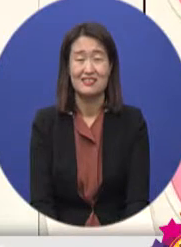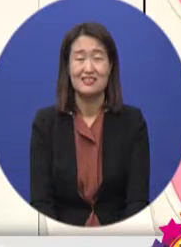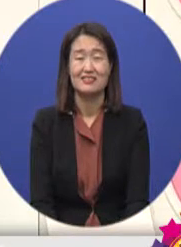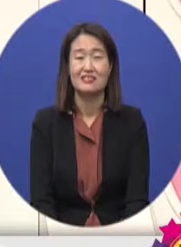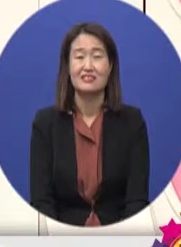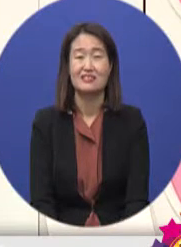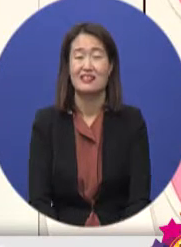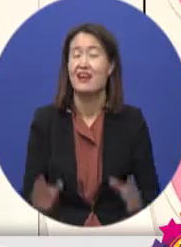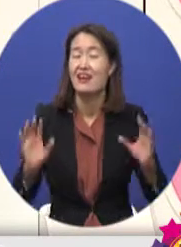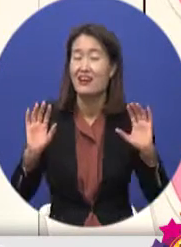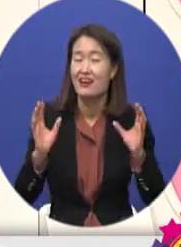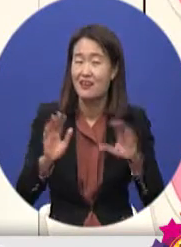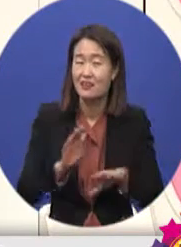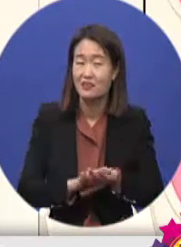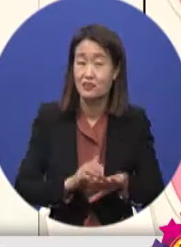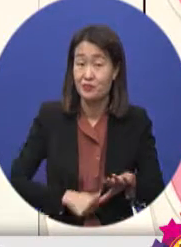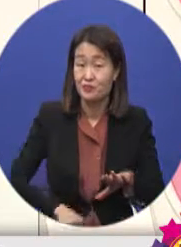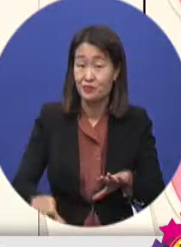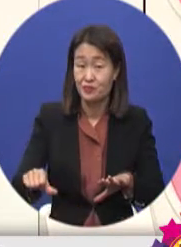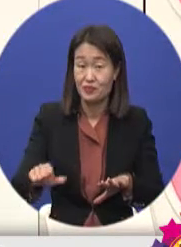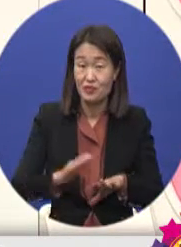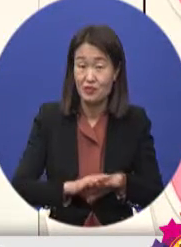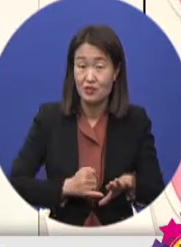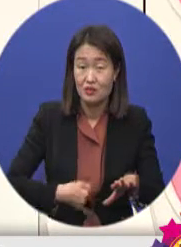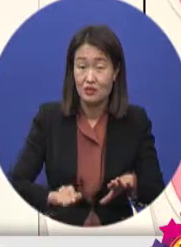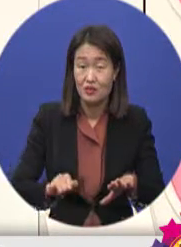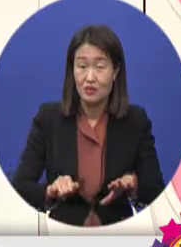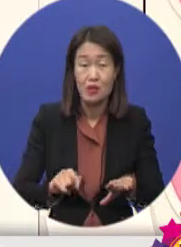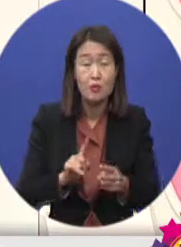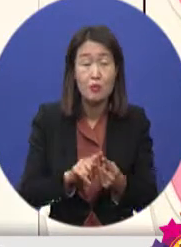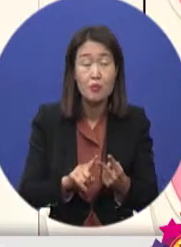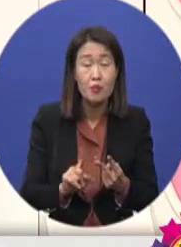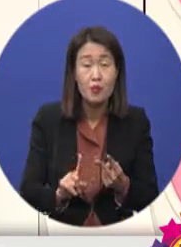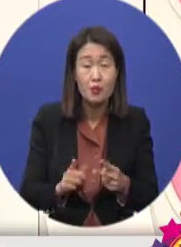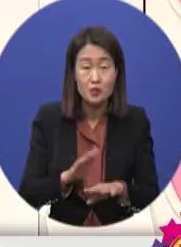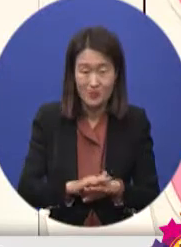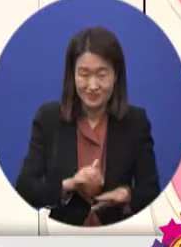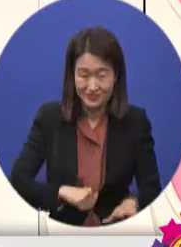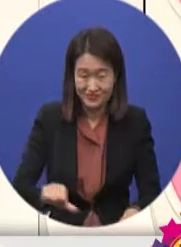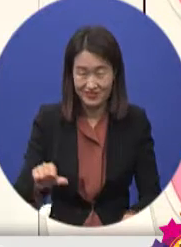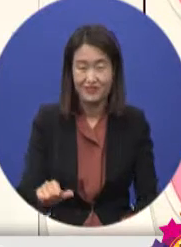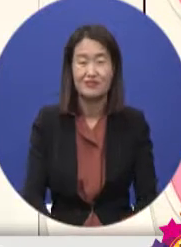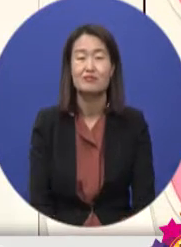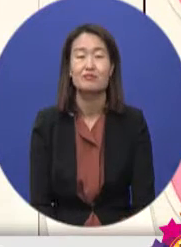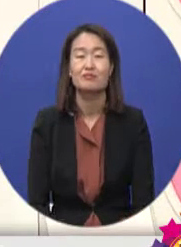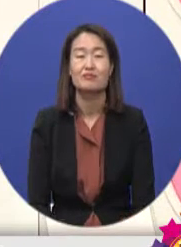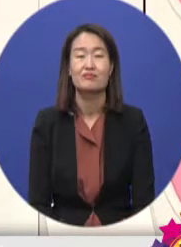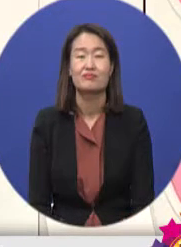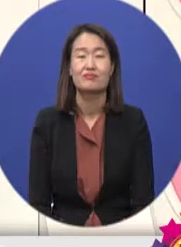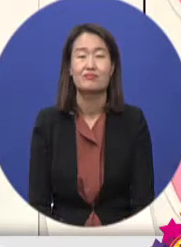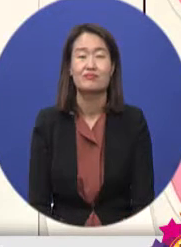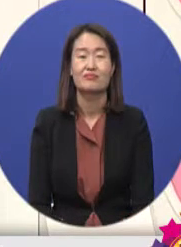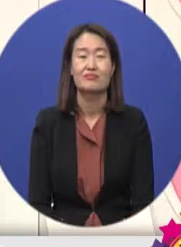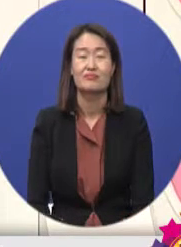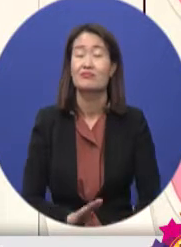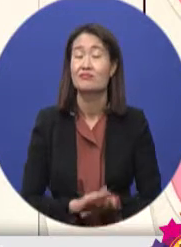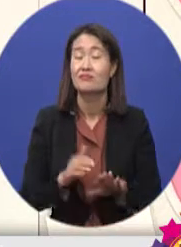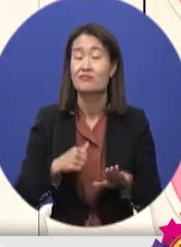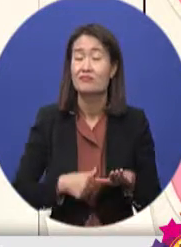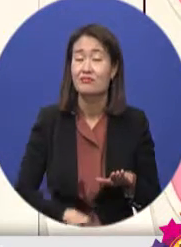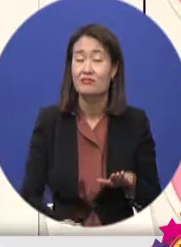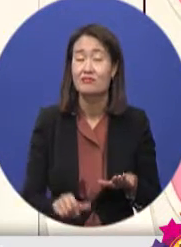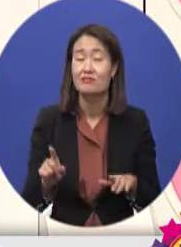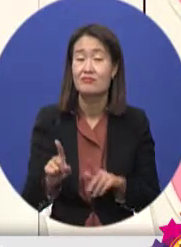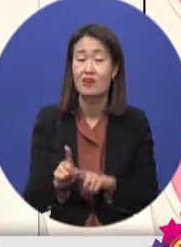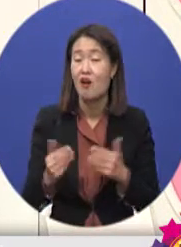그 저기 아기한테 손자 미래 손자예요, 손녀예요? 손자예요. 손자. 예, 어떤 예. 손자로